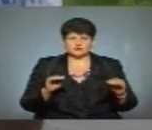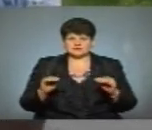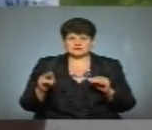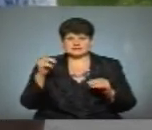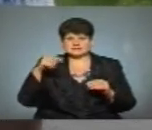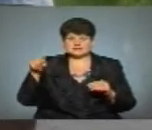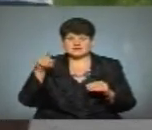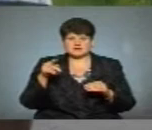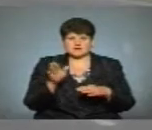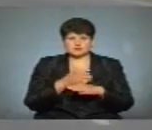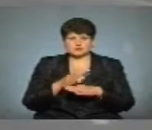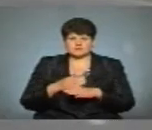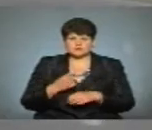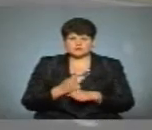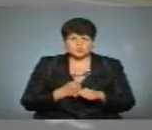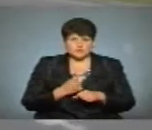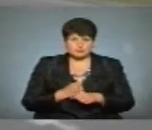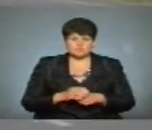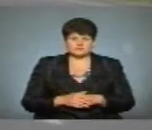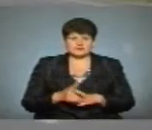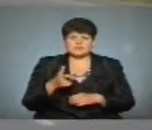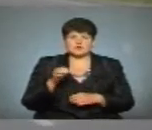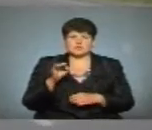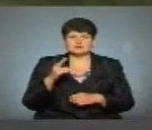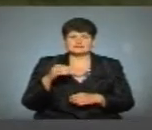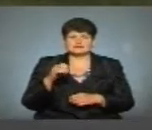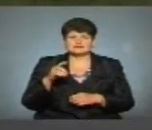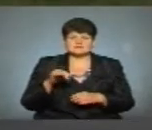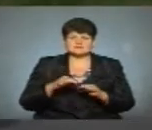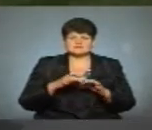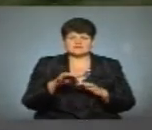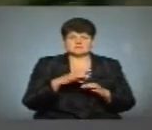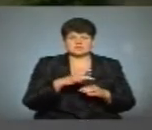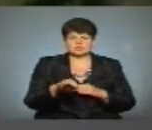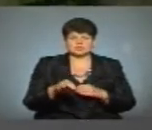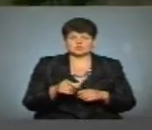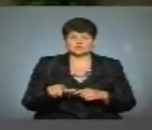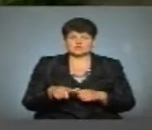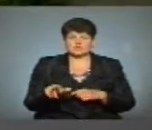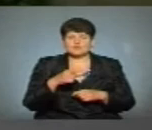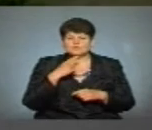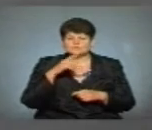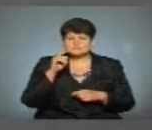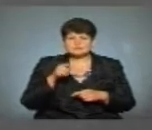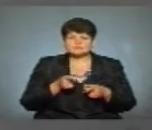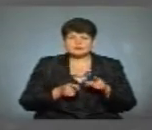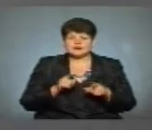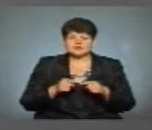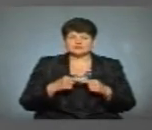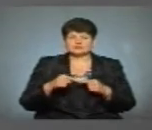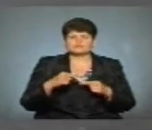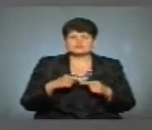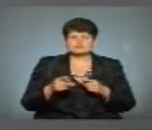знаків, розбивочні роботи. Геодезист Ігор Федорів вимірює дорогу. Каже, щоб знати реальну відстань ділянки,